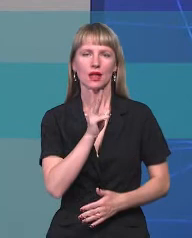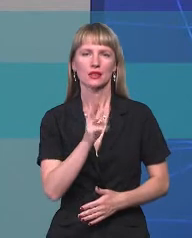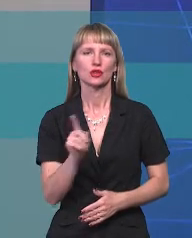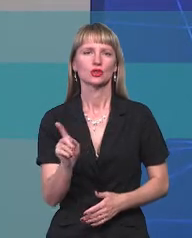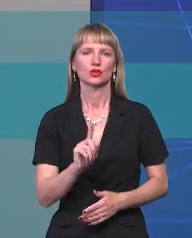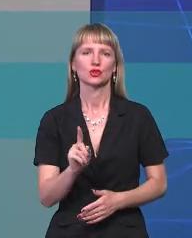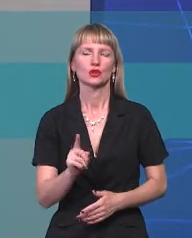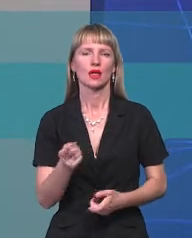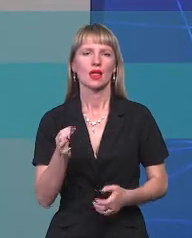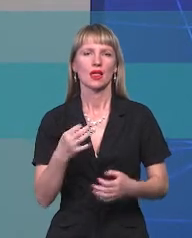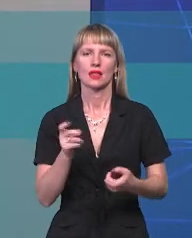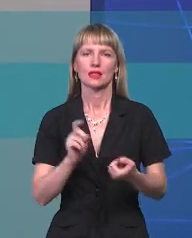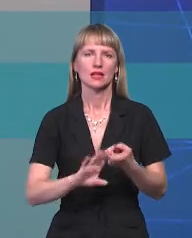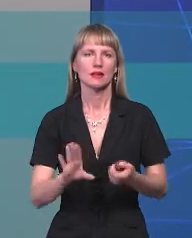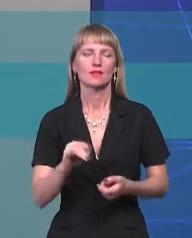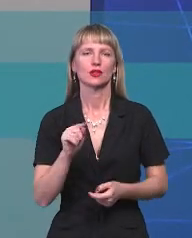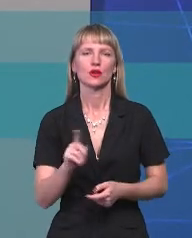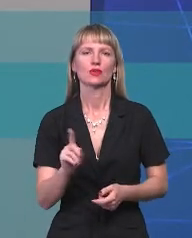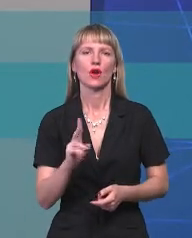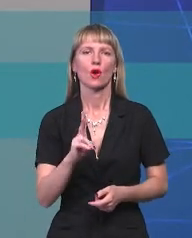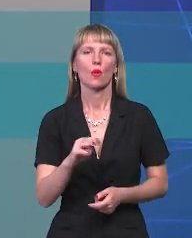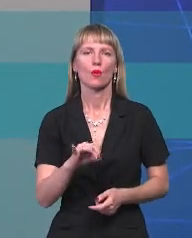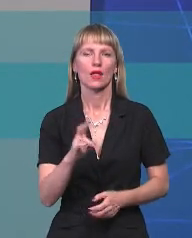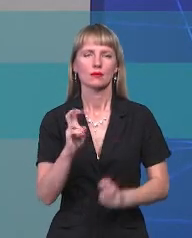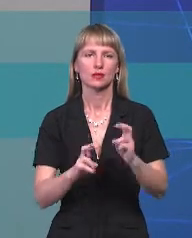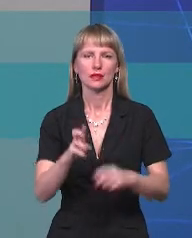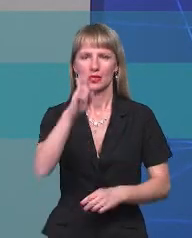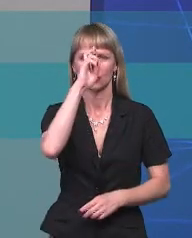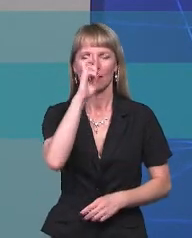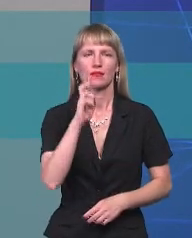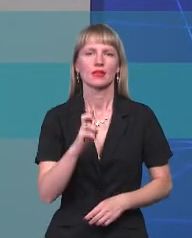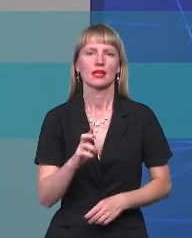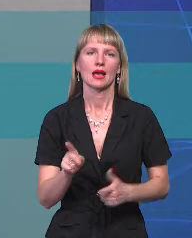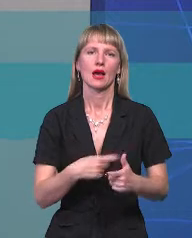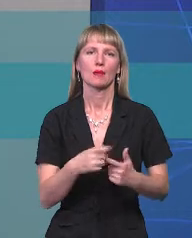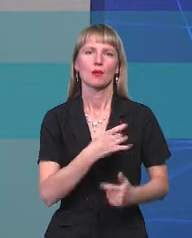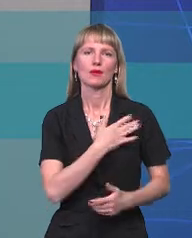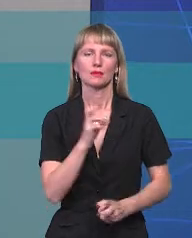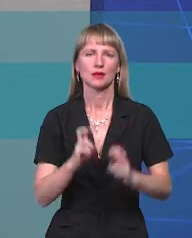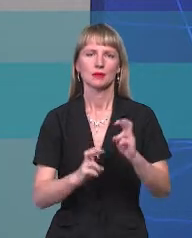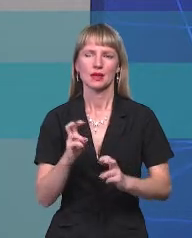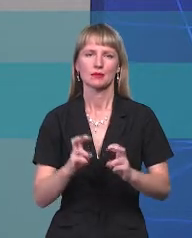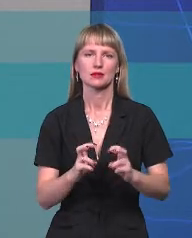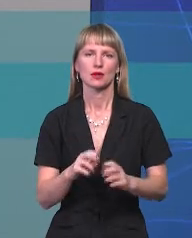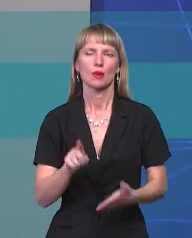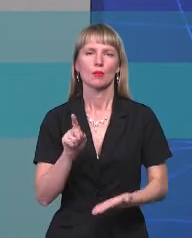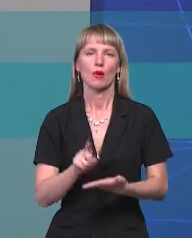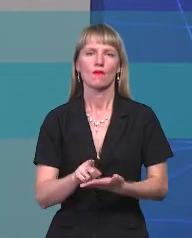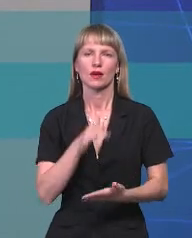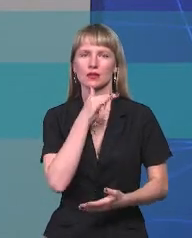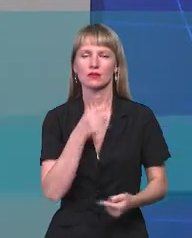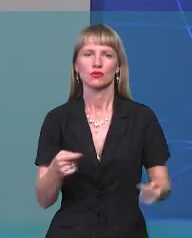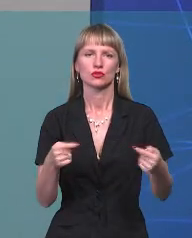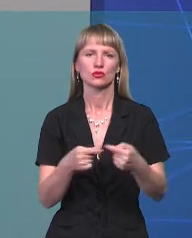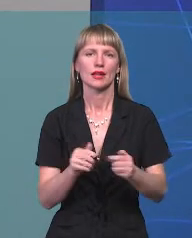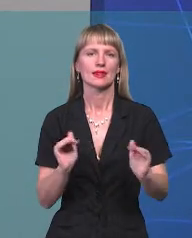плати, що незалежно від того, хто це комунальне підприємство, державне або приватне підприємство, повинно своєчасно,